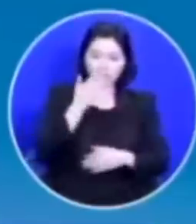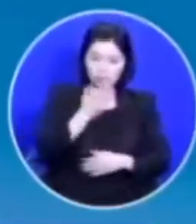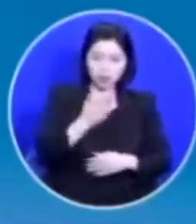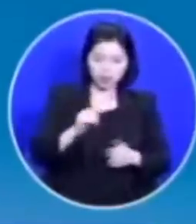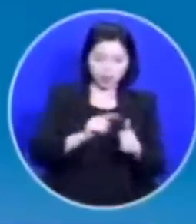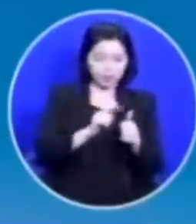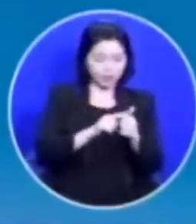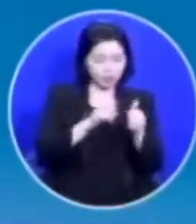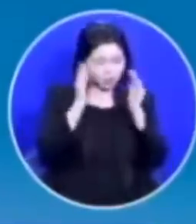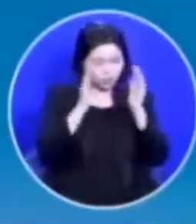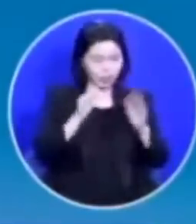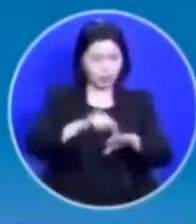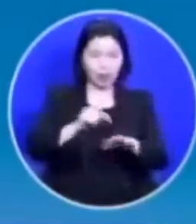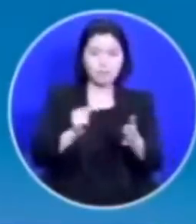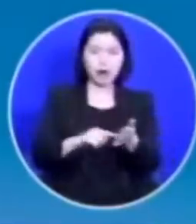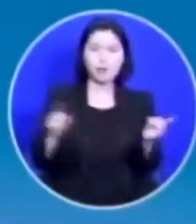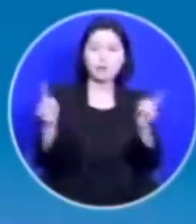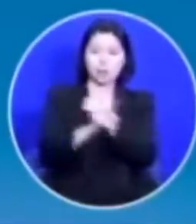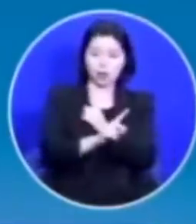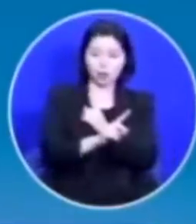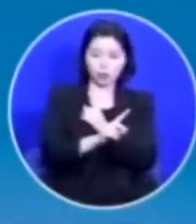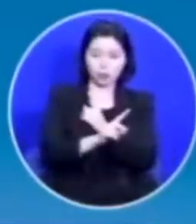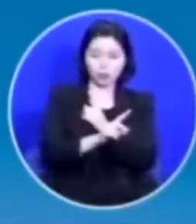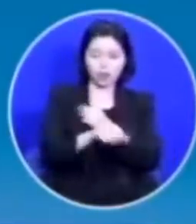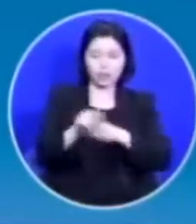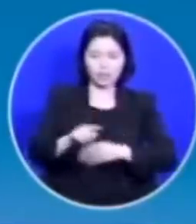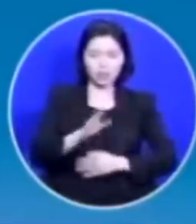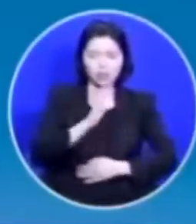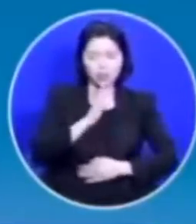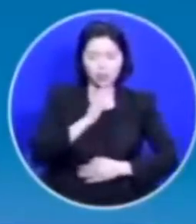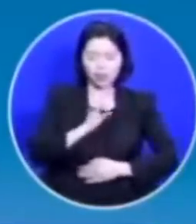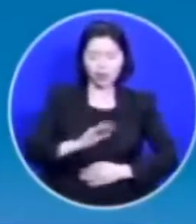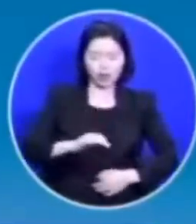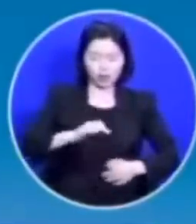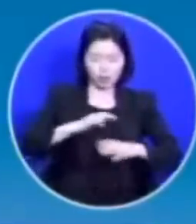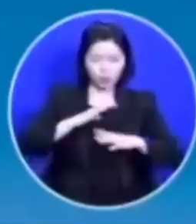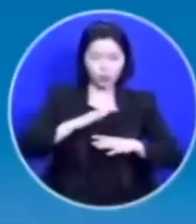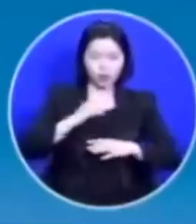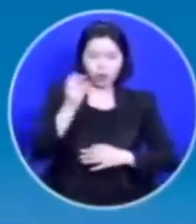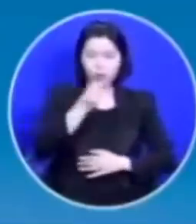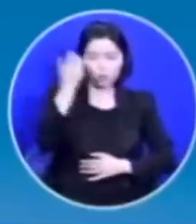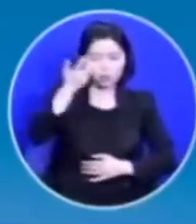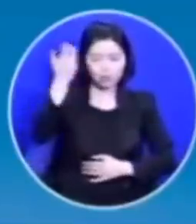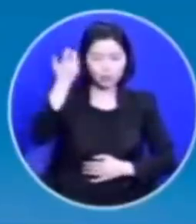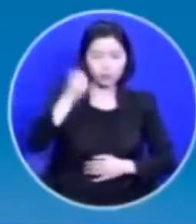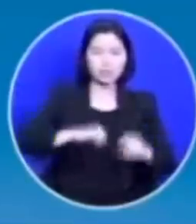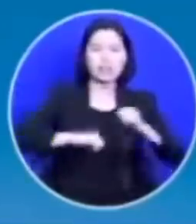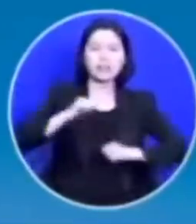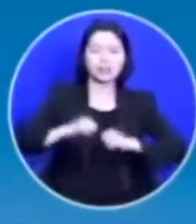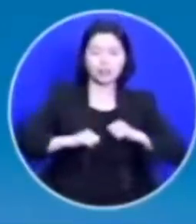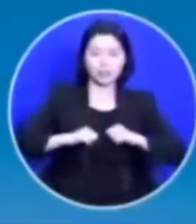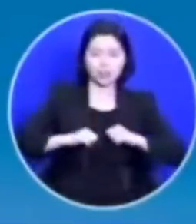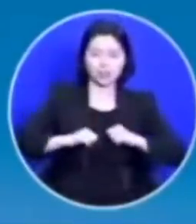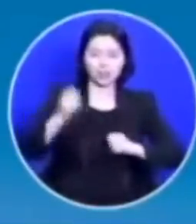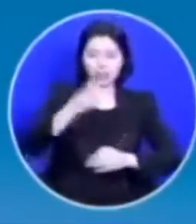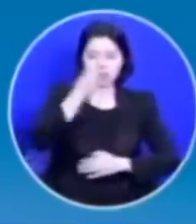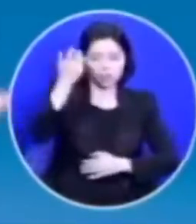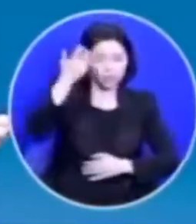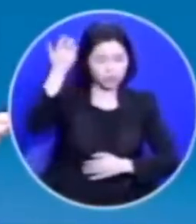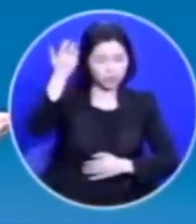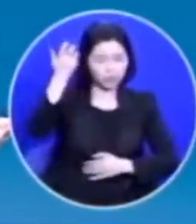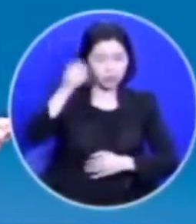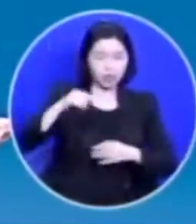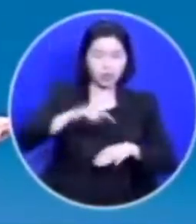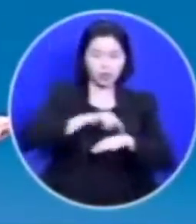마음이 바뀌어 버렸어요 이건 정말 놀라운 성령의 역사입니다 성령님이 우리 가운데 임하시면 사람의